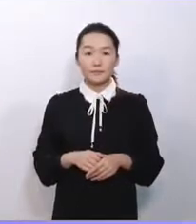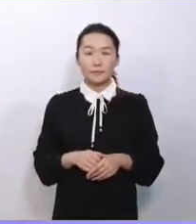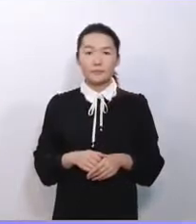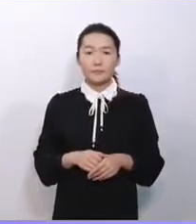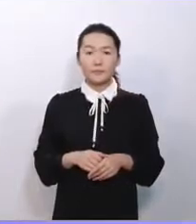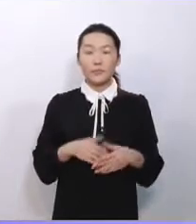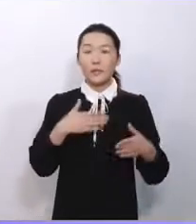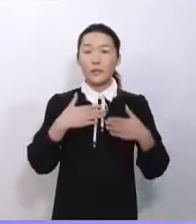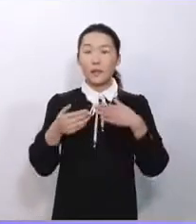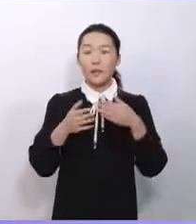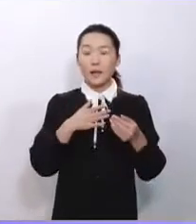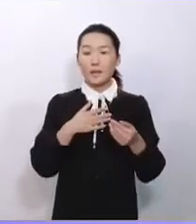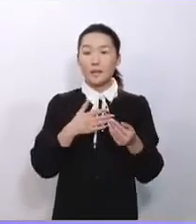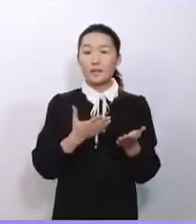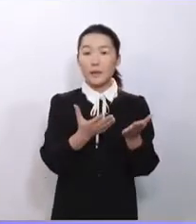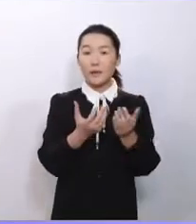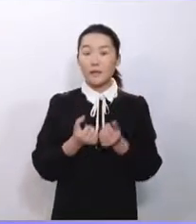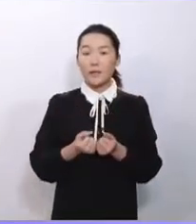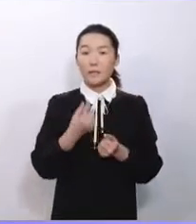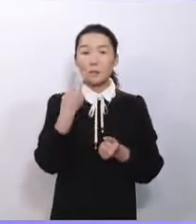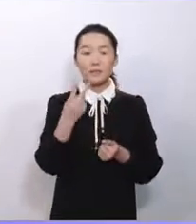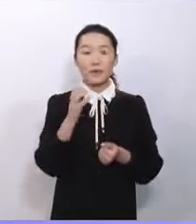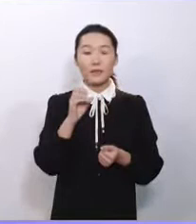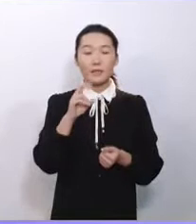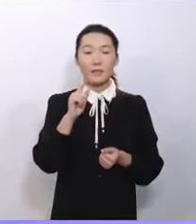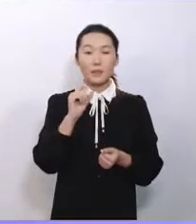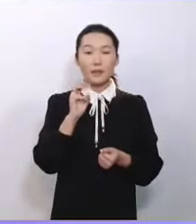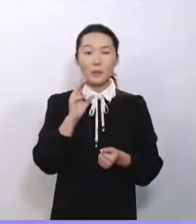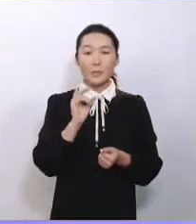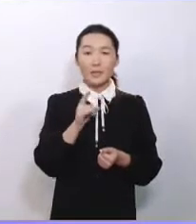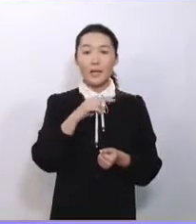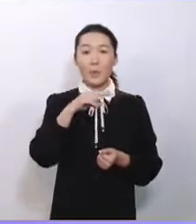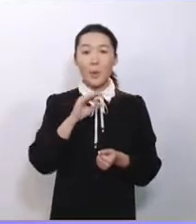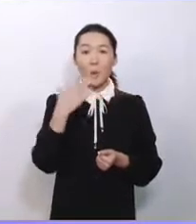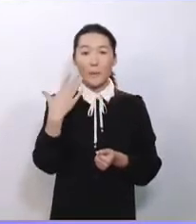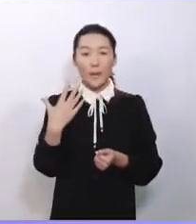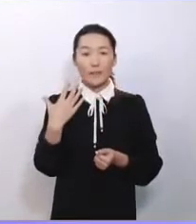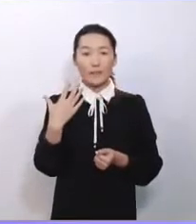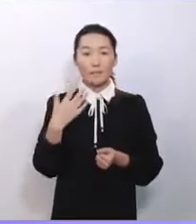А если возьмем два слагаемых по 5?